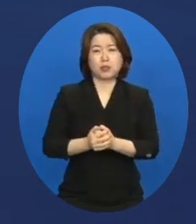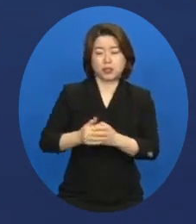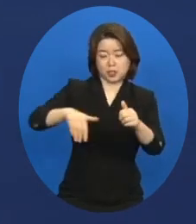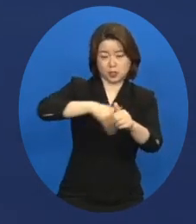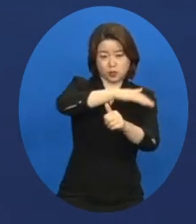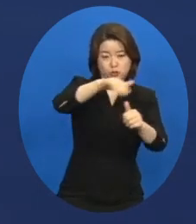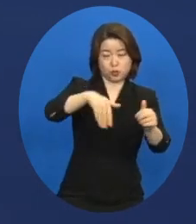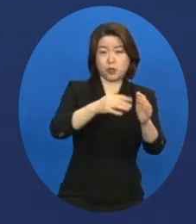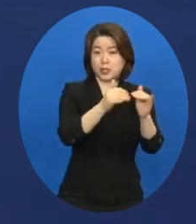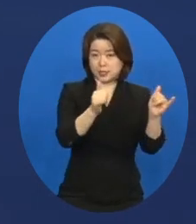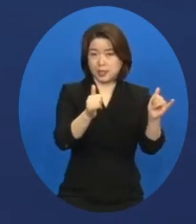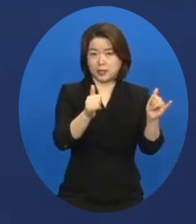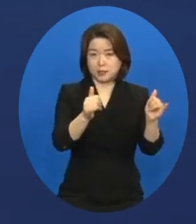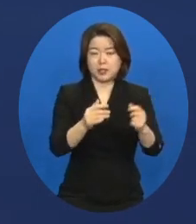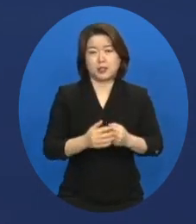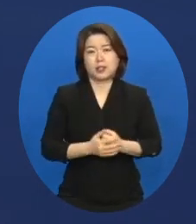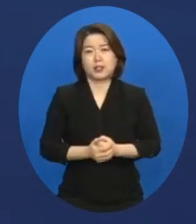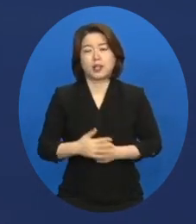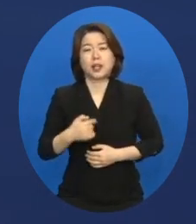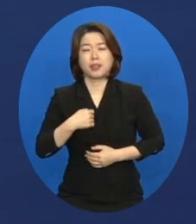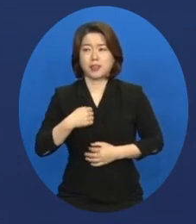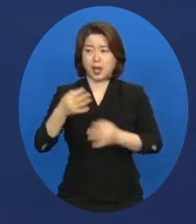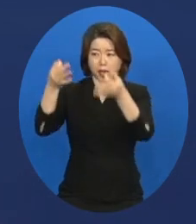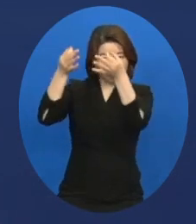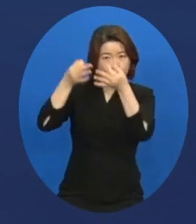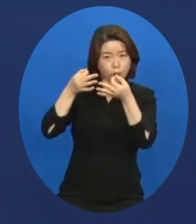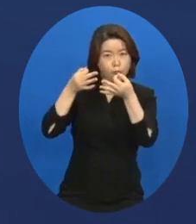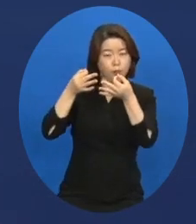주변에 있는 사람들이 나를 보고